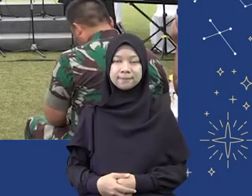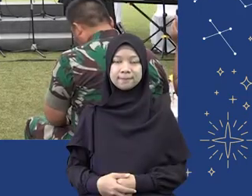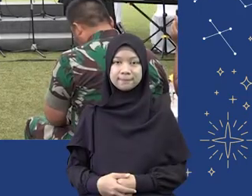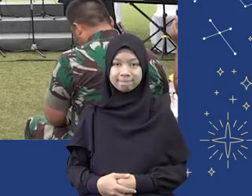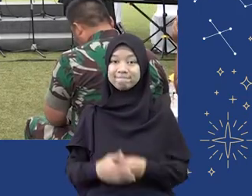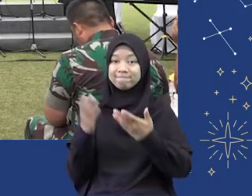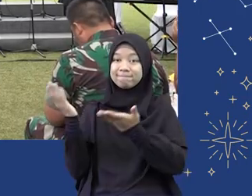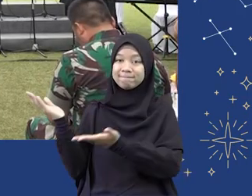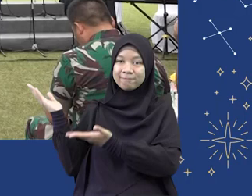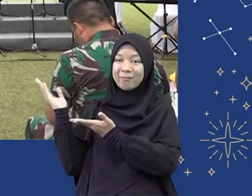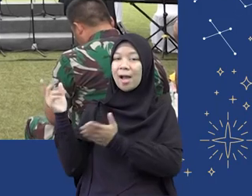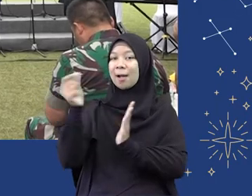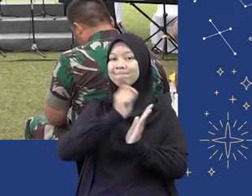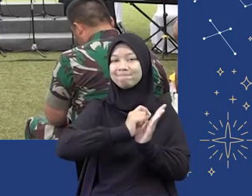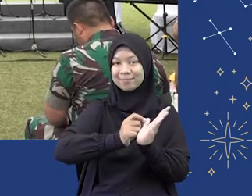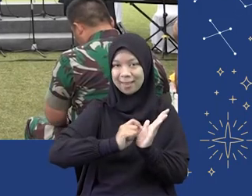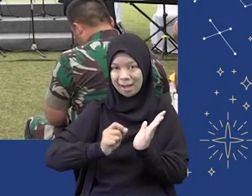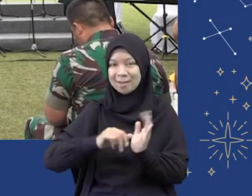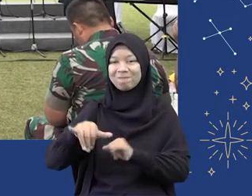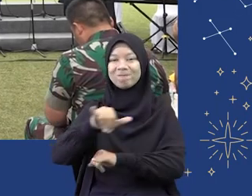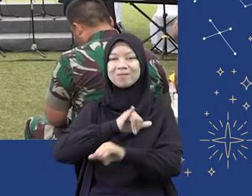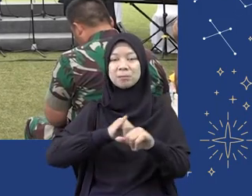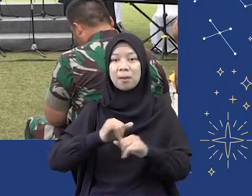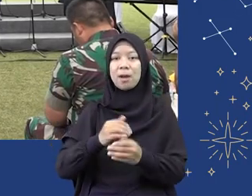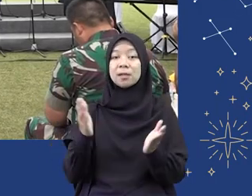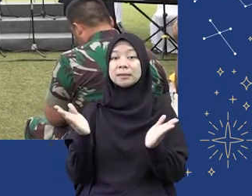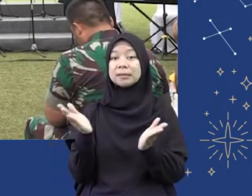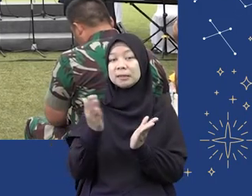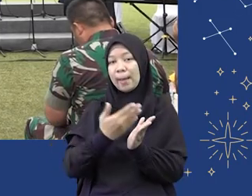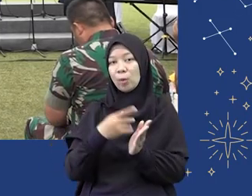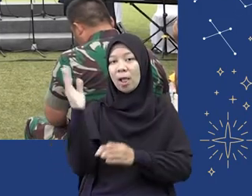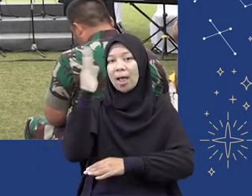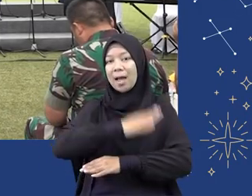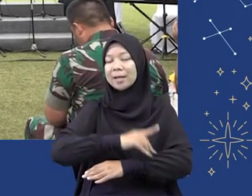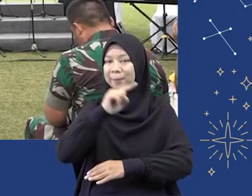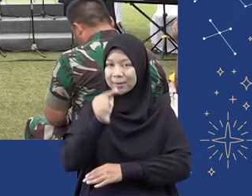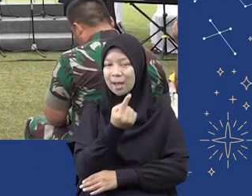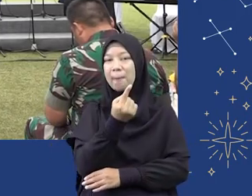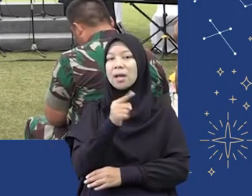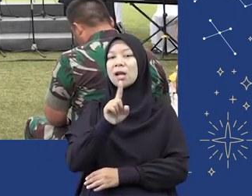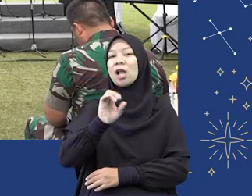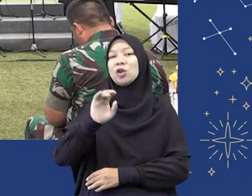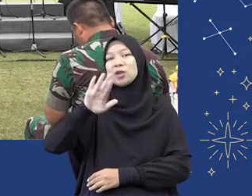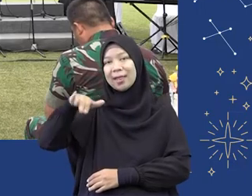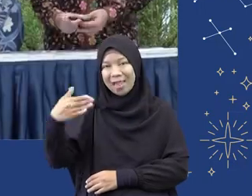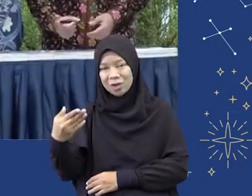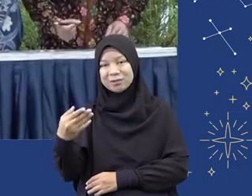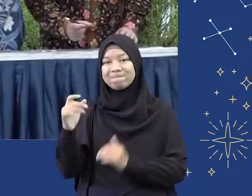kami silahkan untuk menandatangani secara serentak sampul hari pertama perangko sahabat observatorium bosca